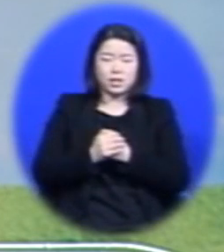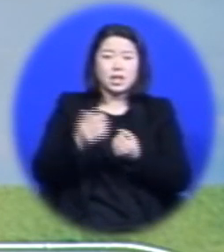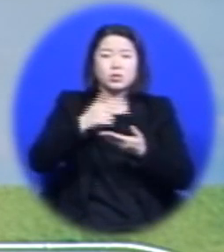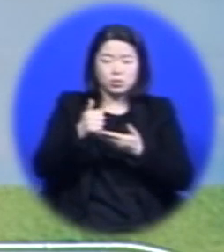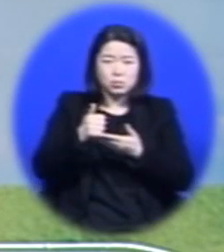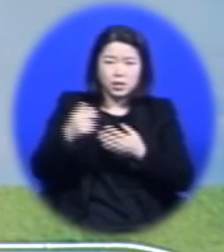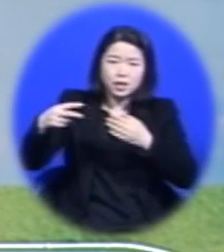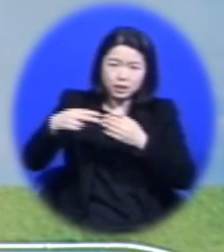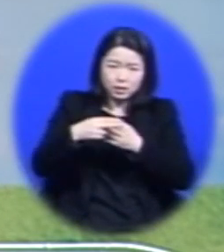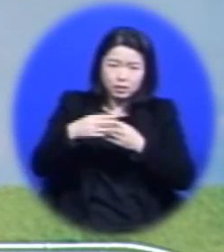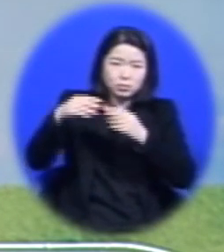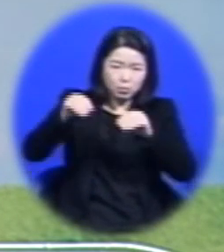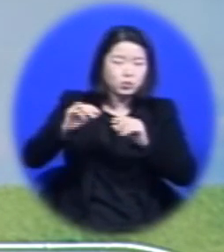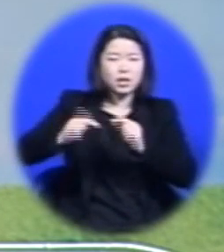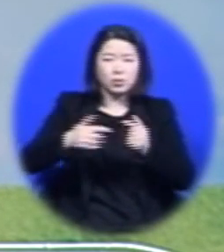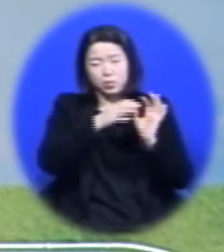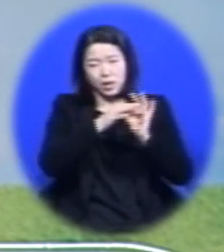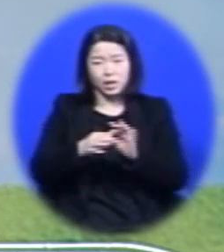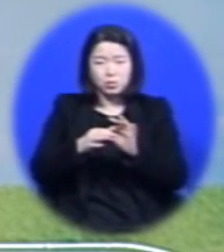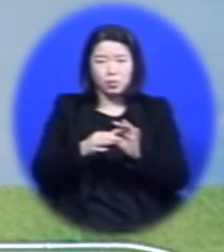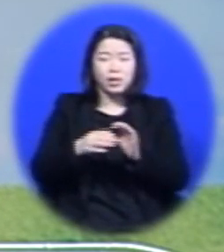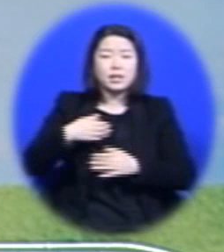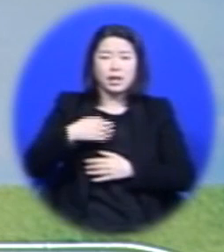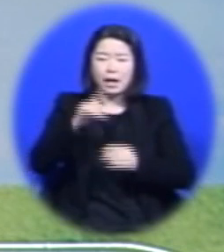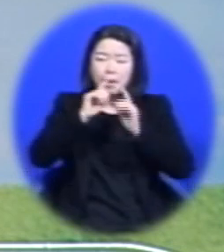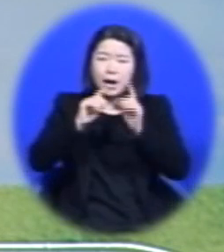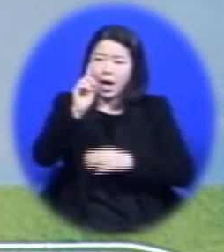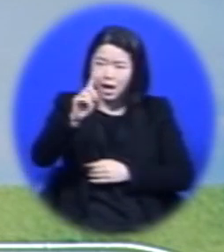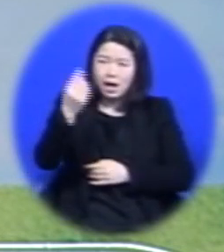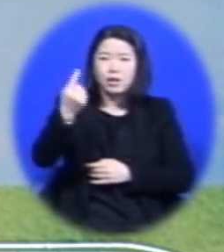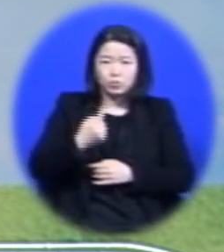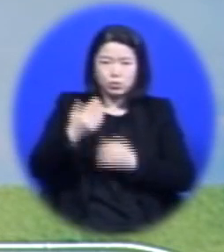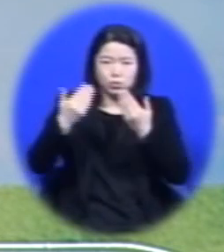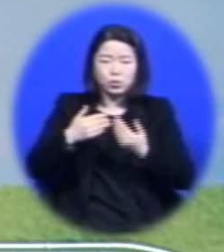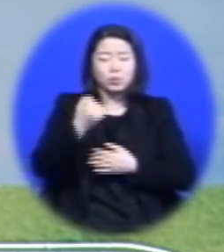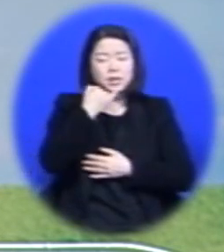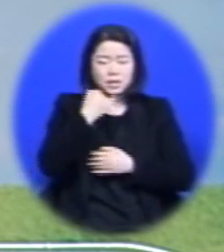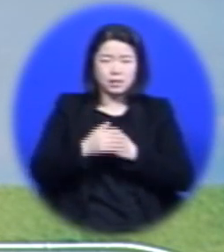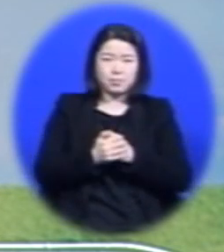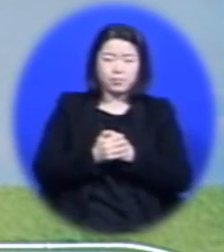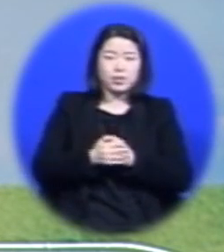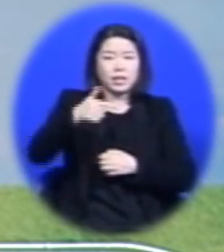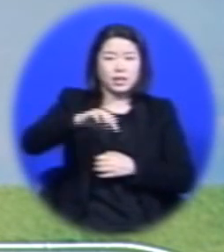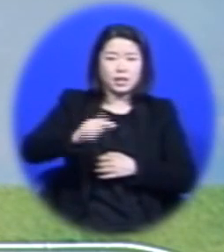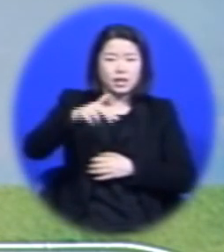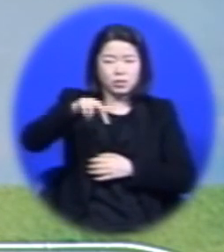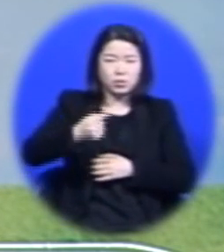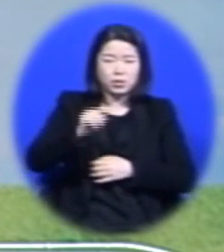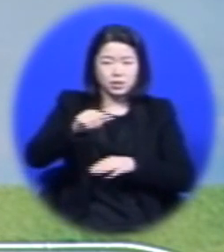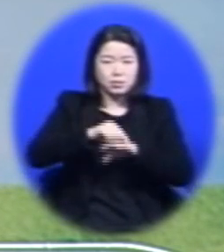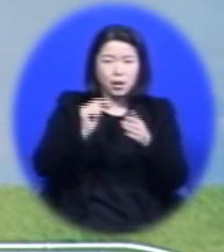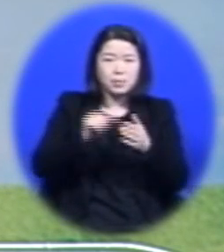주님이 끊어지지 않고 계속 나에게 말씀을 한마디에 식만 주신거 충분해요 미즈노 겐 저는 그 그 마음을 그렇게